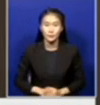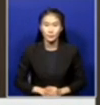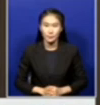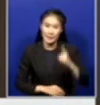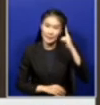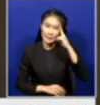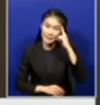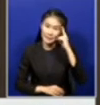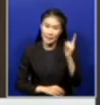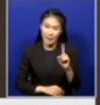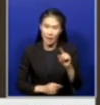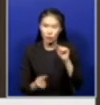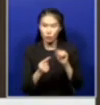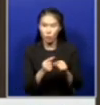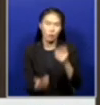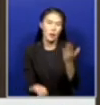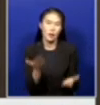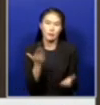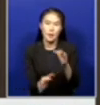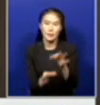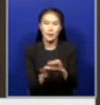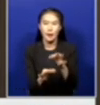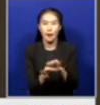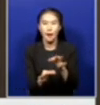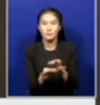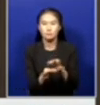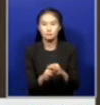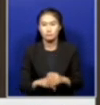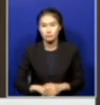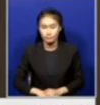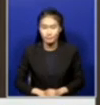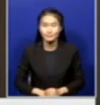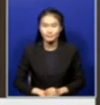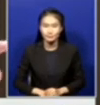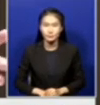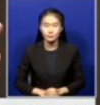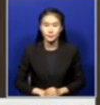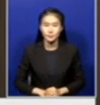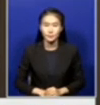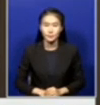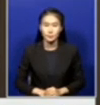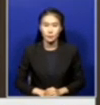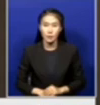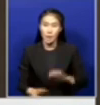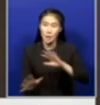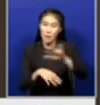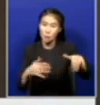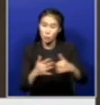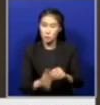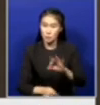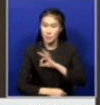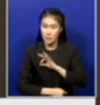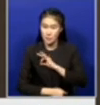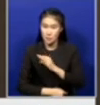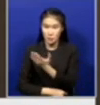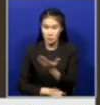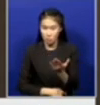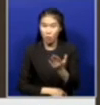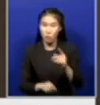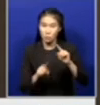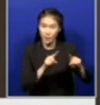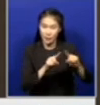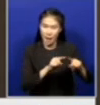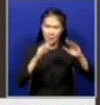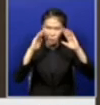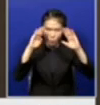ยู่กับธนาคารพาณิชย์ท่านที่เคารพทั้งหลายท่านอาจจะมีประสบการณ์หรือ